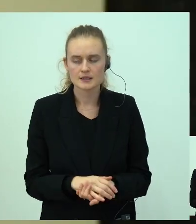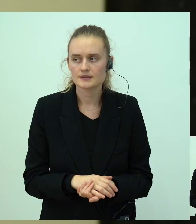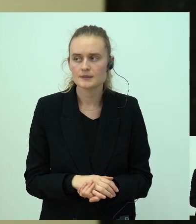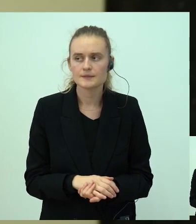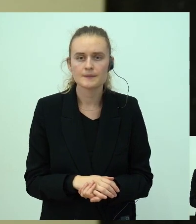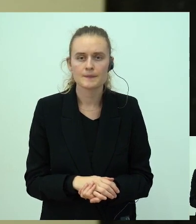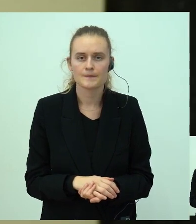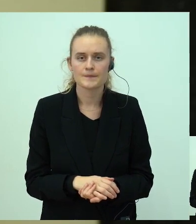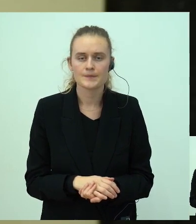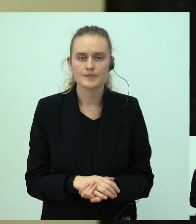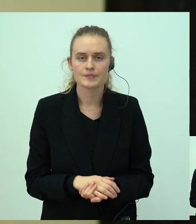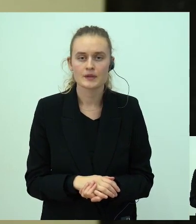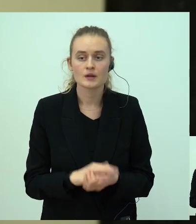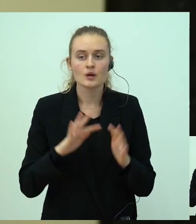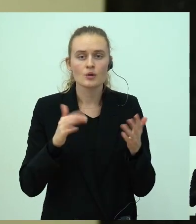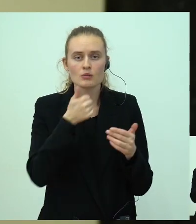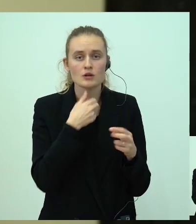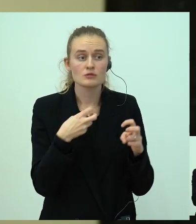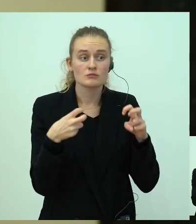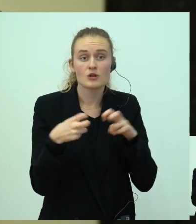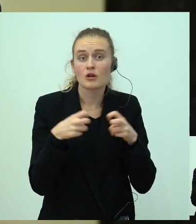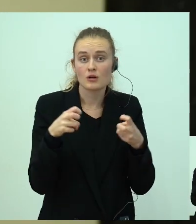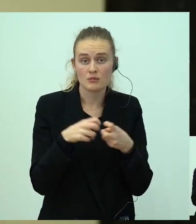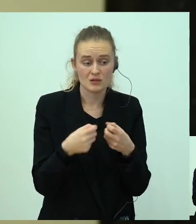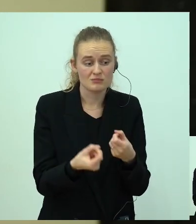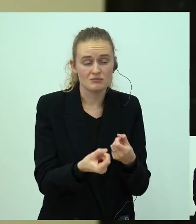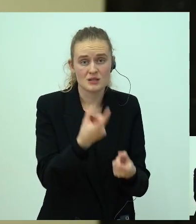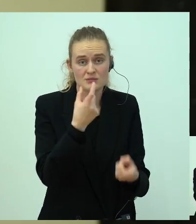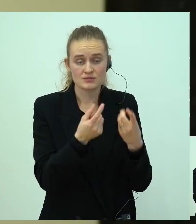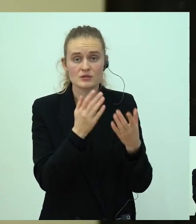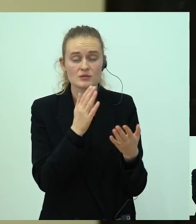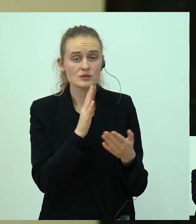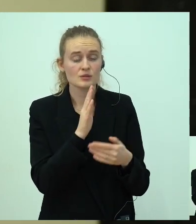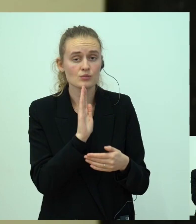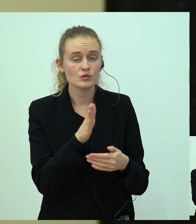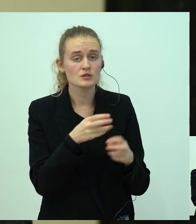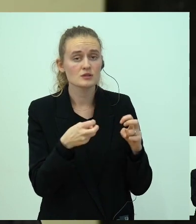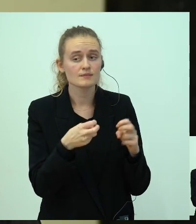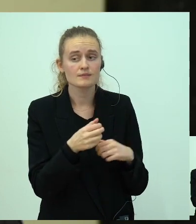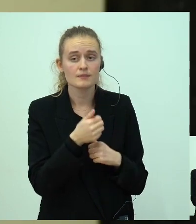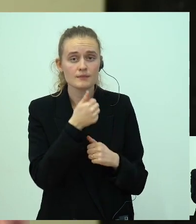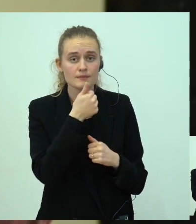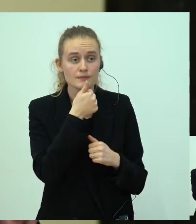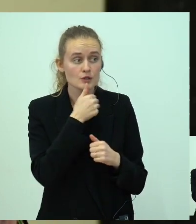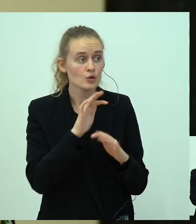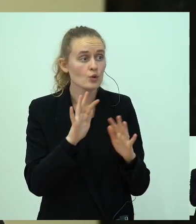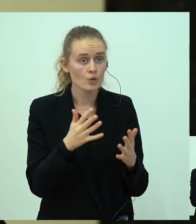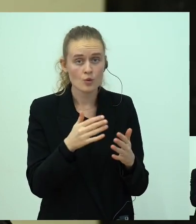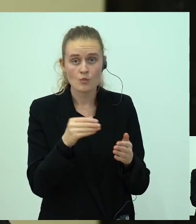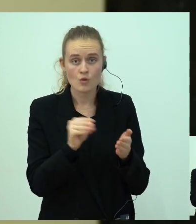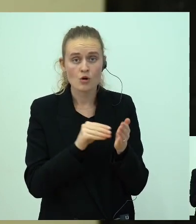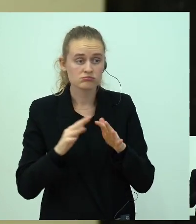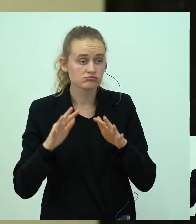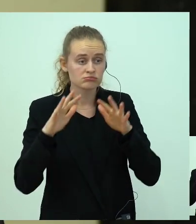Jeigu jums kiltų problemų, aš įsivaizduoju, kad tikrai būtų tokia situacija, kur jeigu vėl jūs užpultų, mes